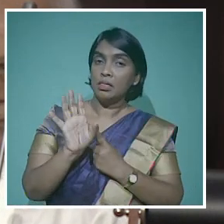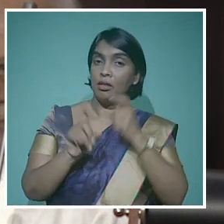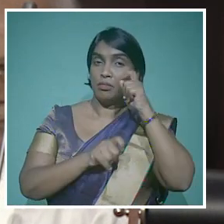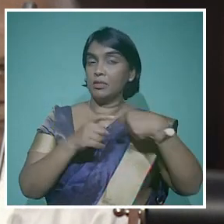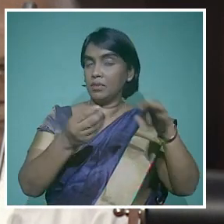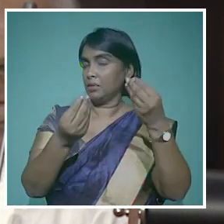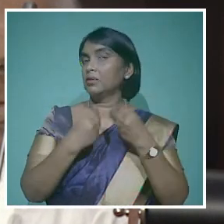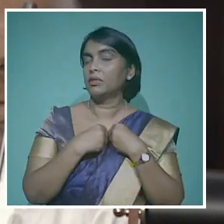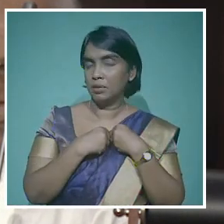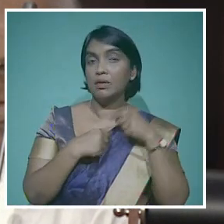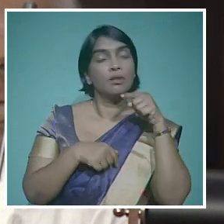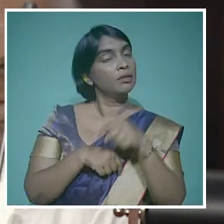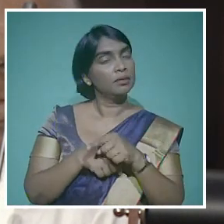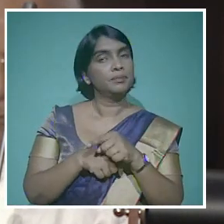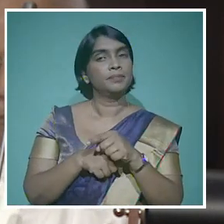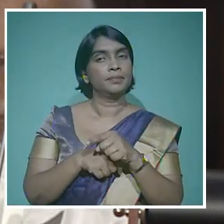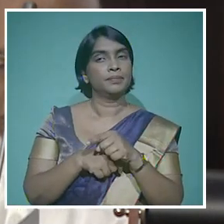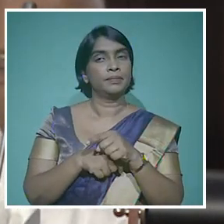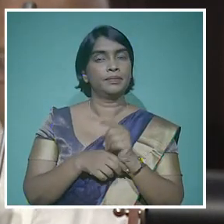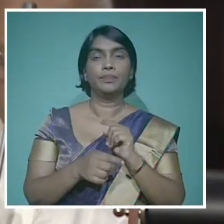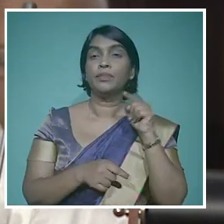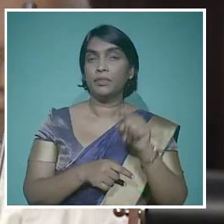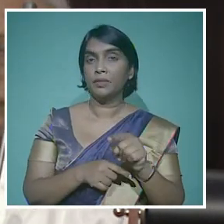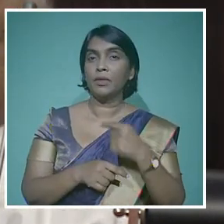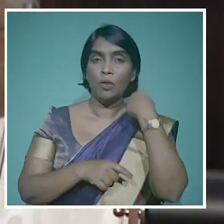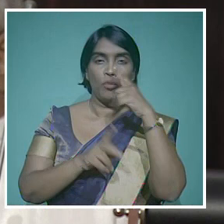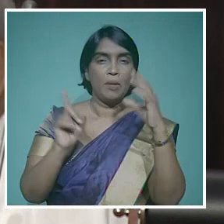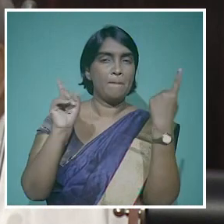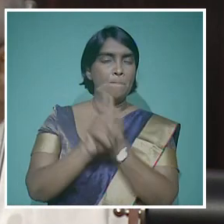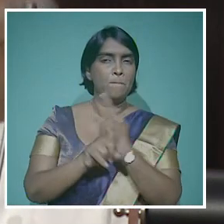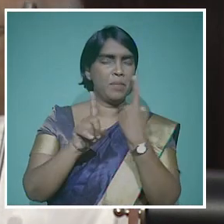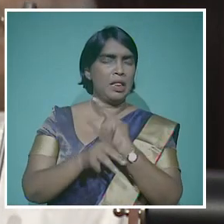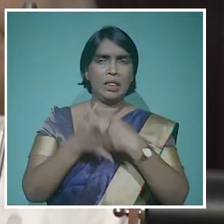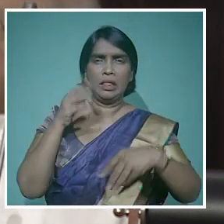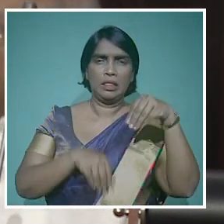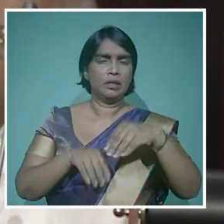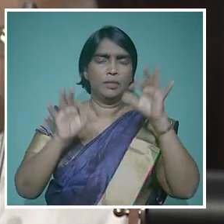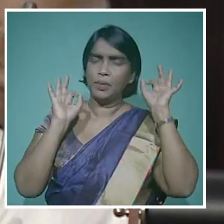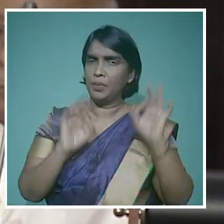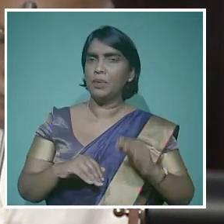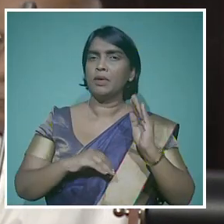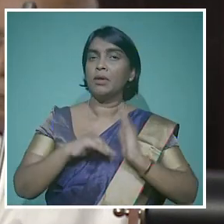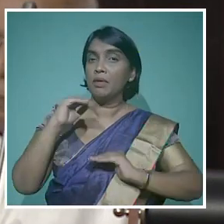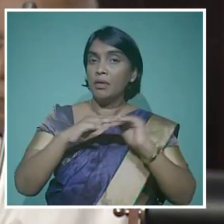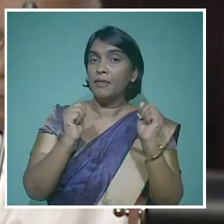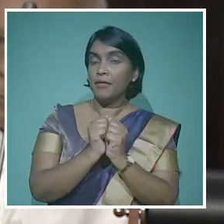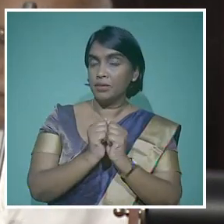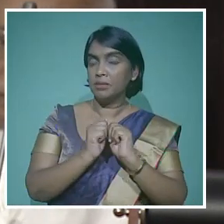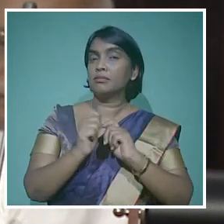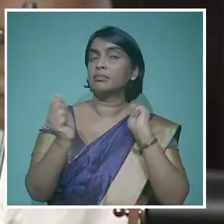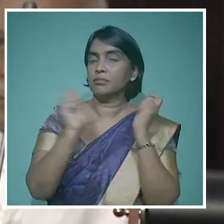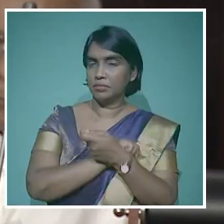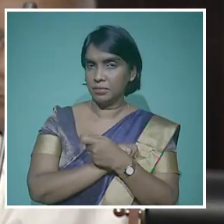දීලා තියෙනවා. මේ මූණු මාරු කරන දේශපාලනයෙන් ඉවත් වෙලා ක්‍රමයේ මාරු කරන